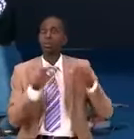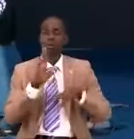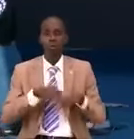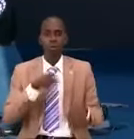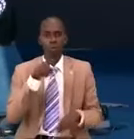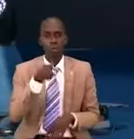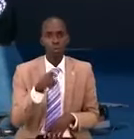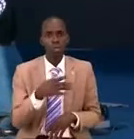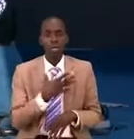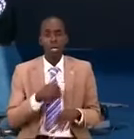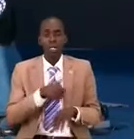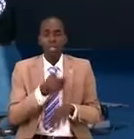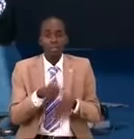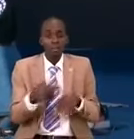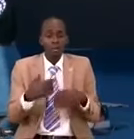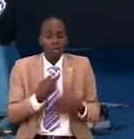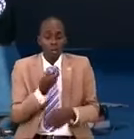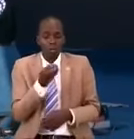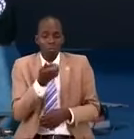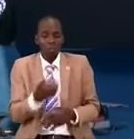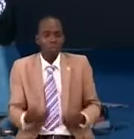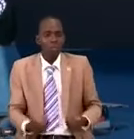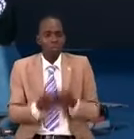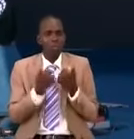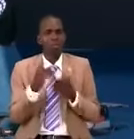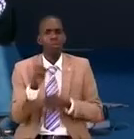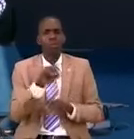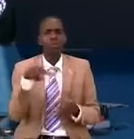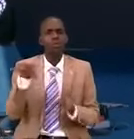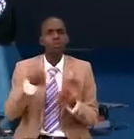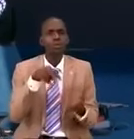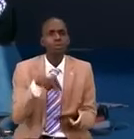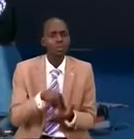tiens tu et pourquoi tiens tu dis